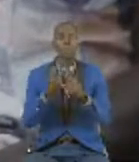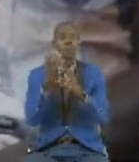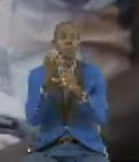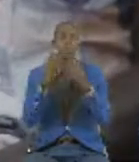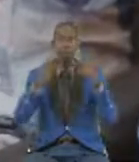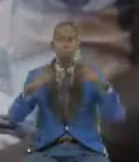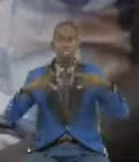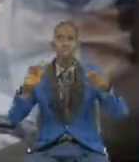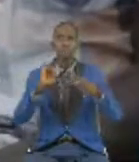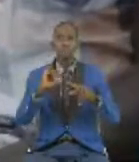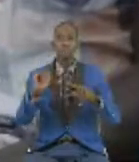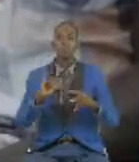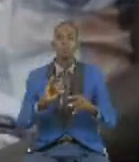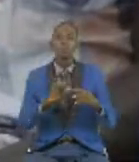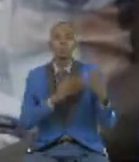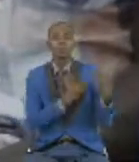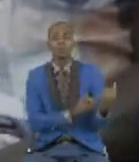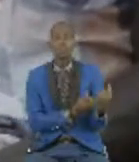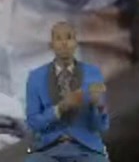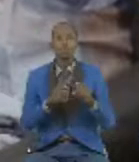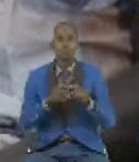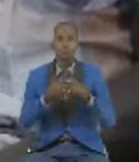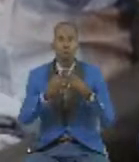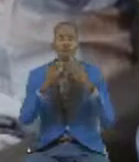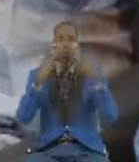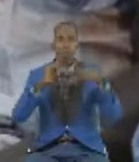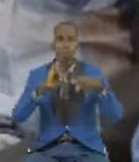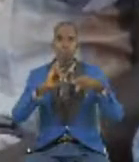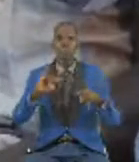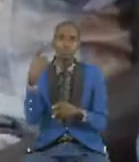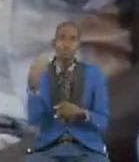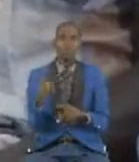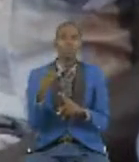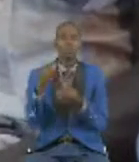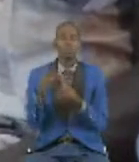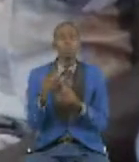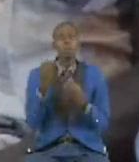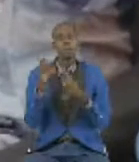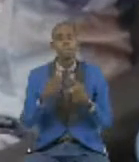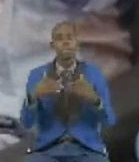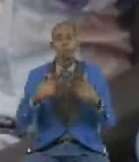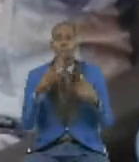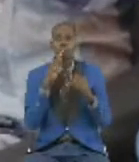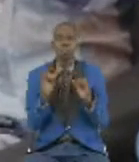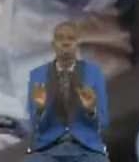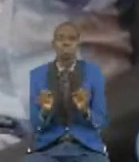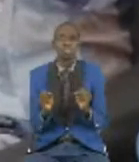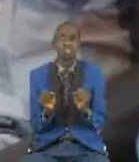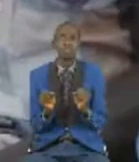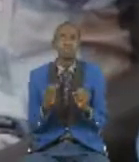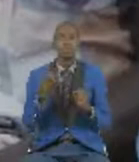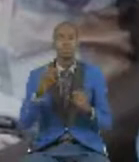la parole de l'Évangile, ils pouvaient avoir peur, ils pouvaient être timides, mais ils